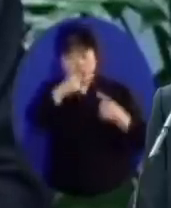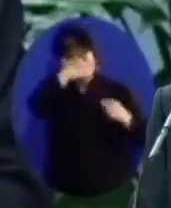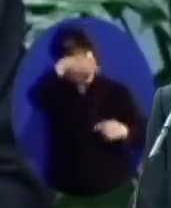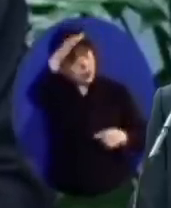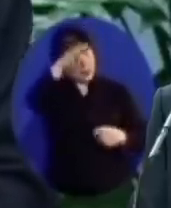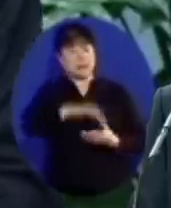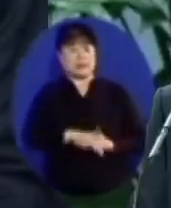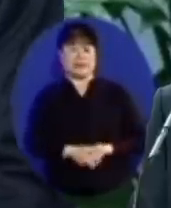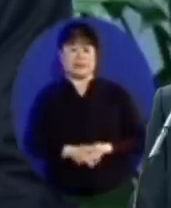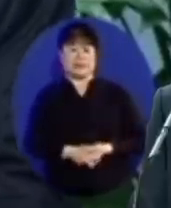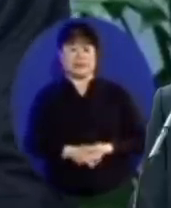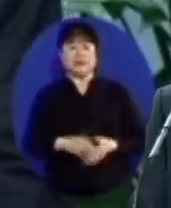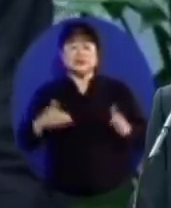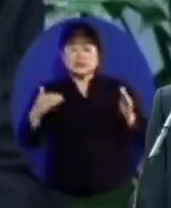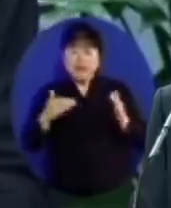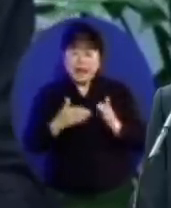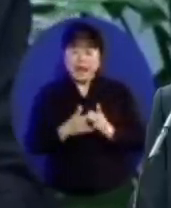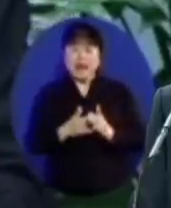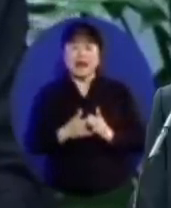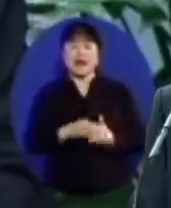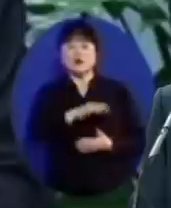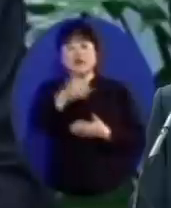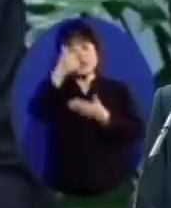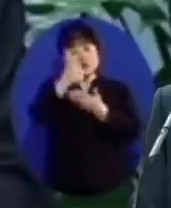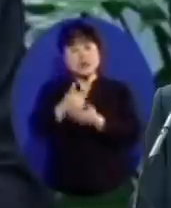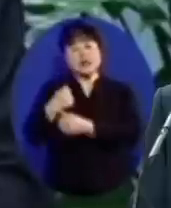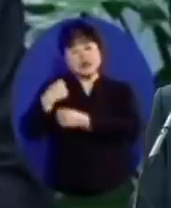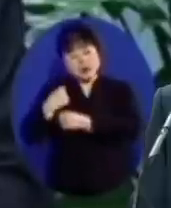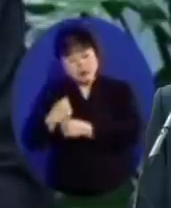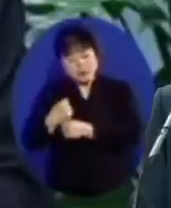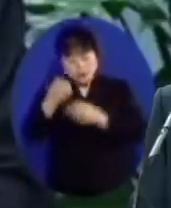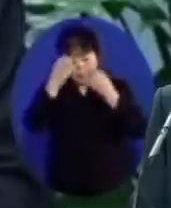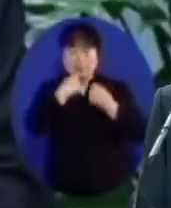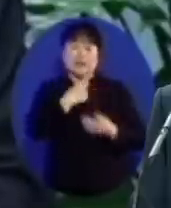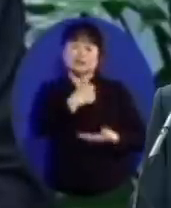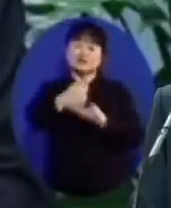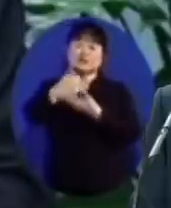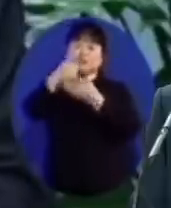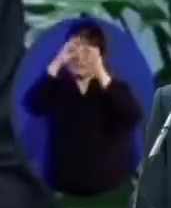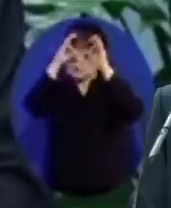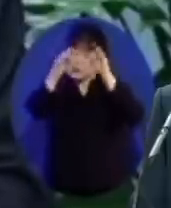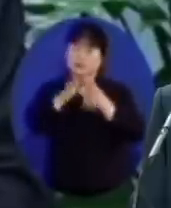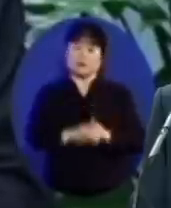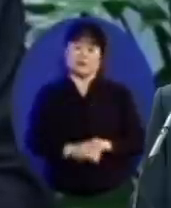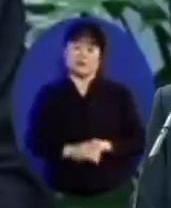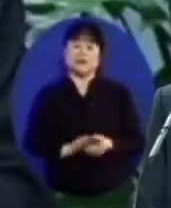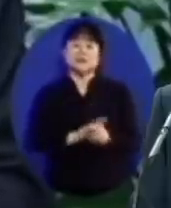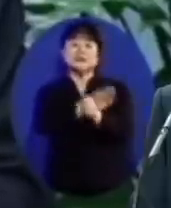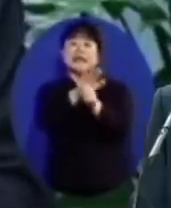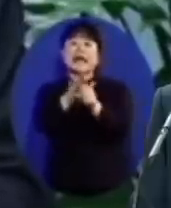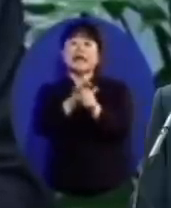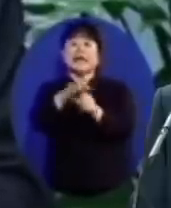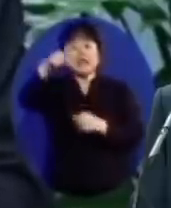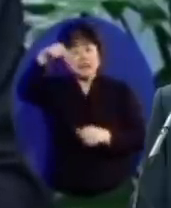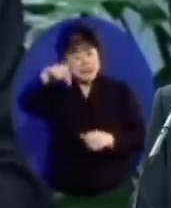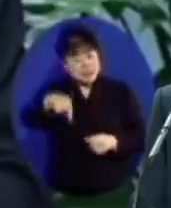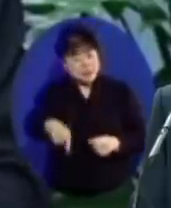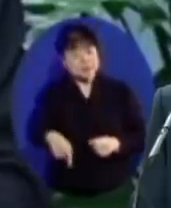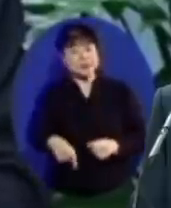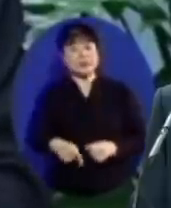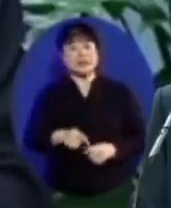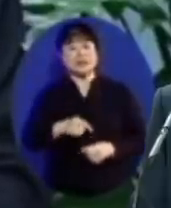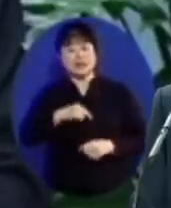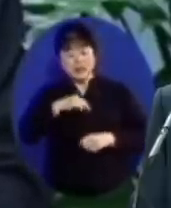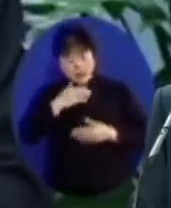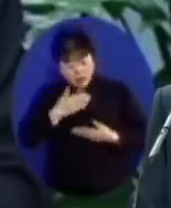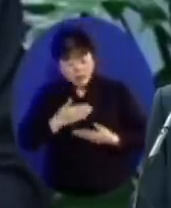수밖에 없습니다. 끝까지 우리의 죄를 걸머지고 고통당하시는 주님을 보십시오. 그 사랑의 깊이에 감탄하지